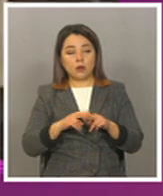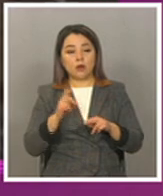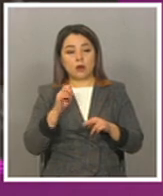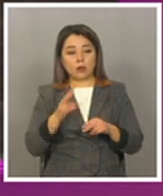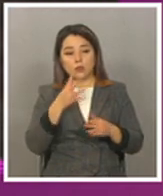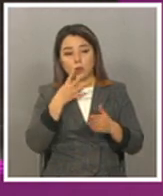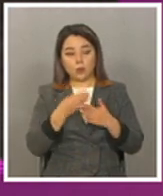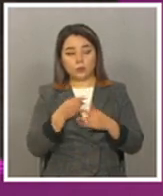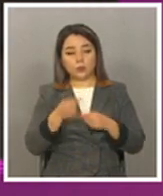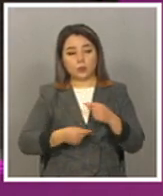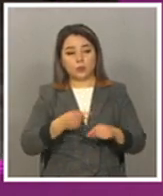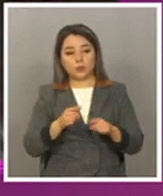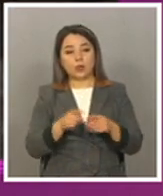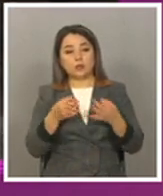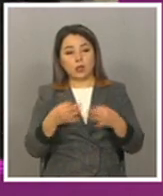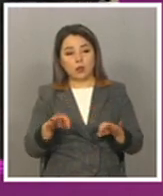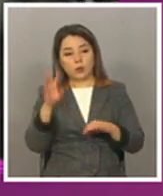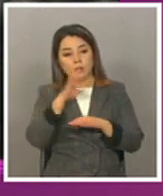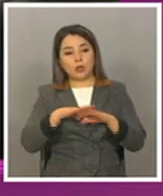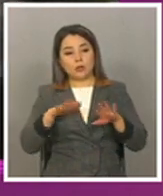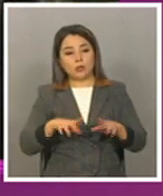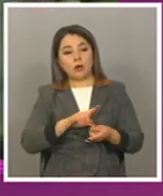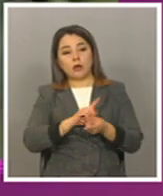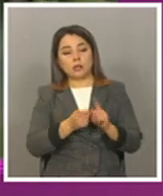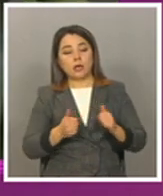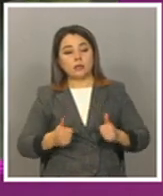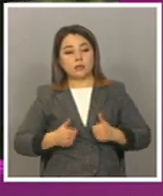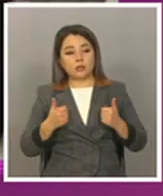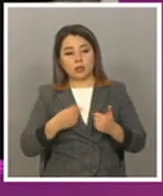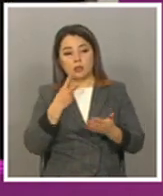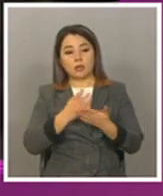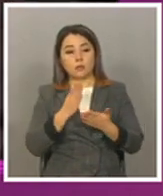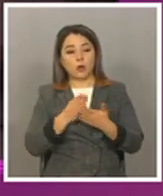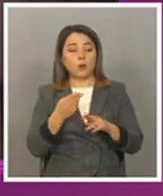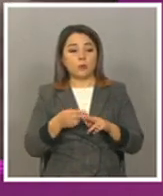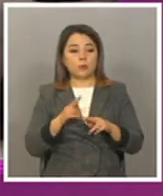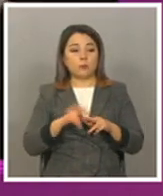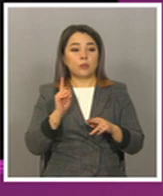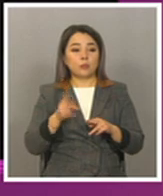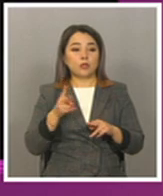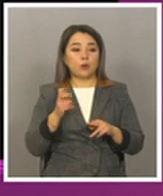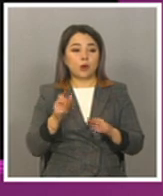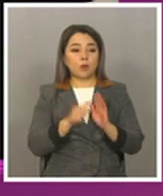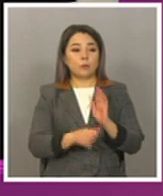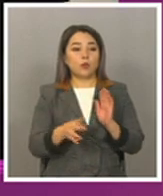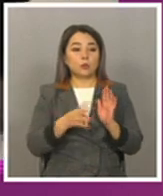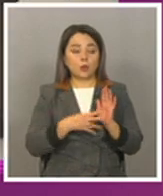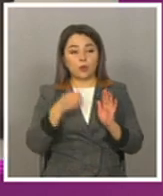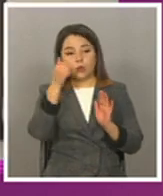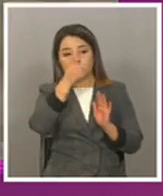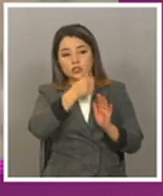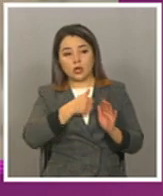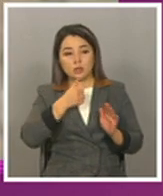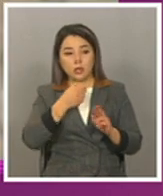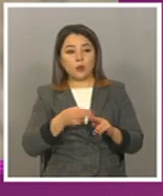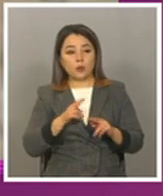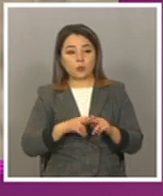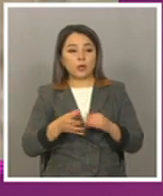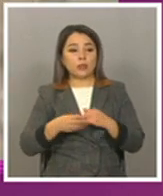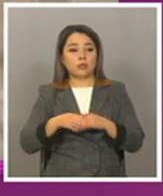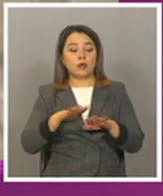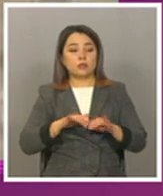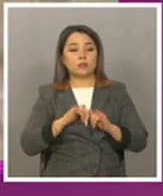өз ұлыстарын тәуелсіз еліктерге айналдыруға тырысты. Сөйтіп, 1269 жылы бұл үрдіс